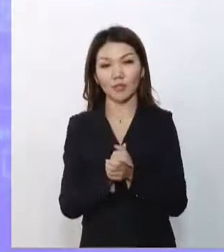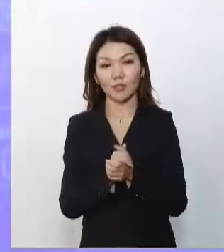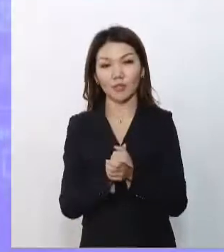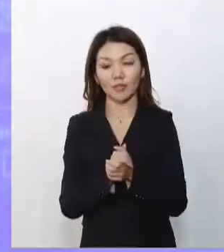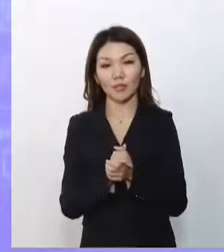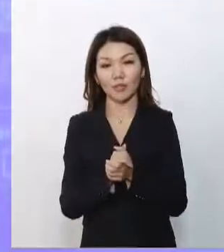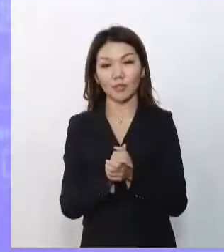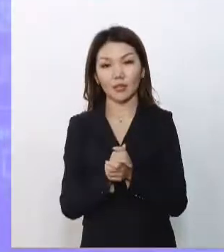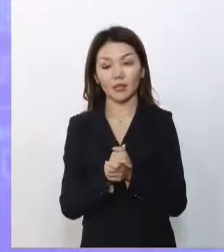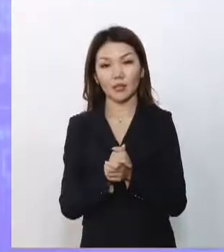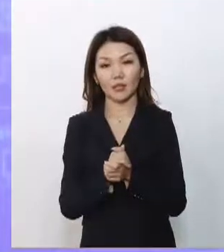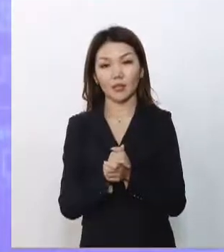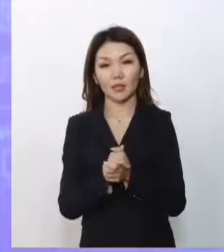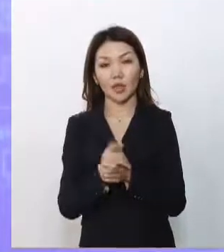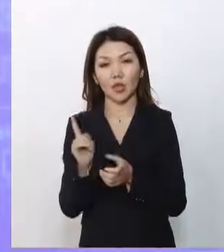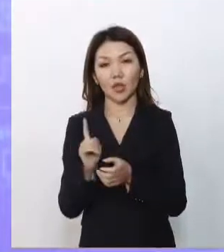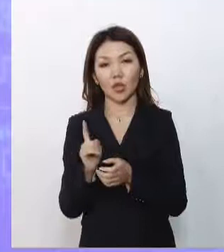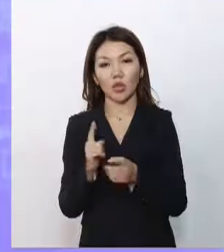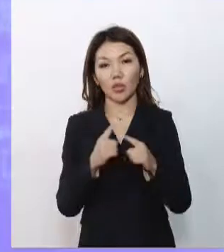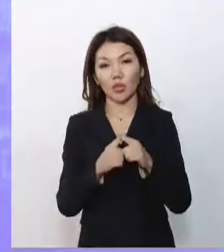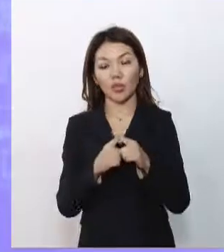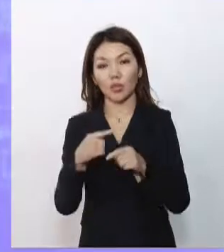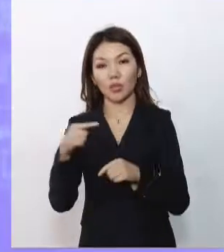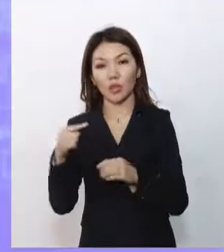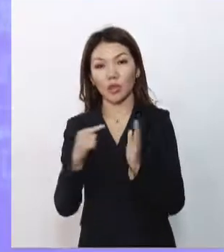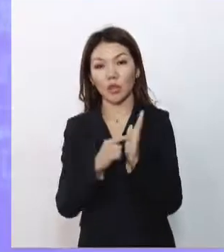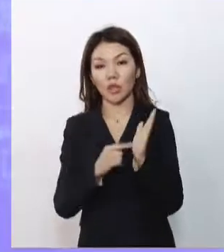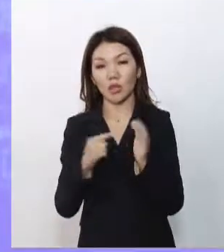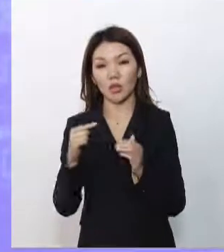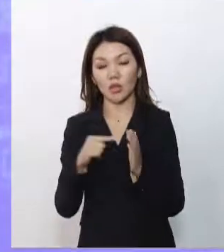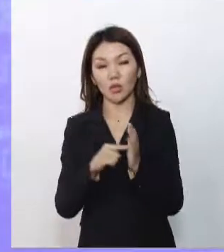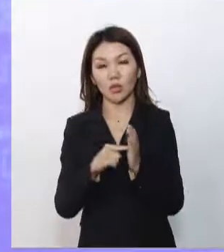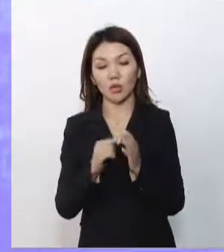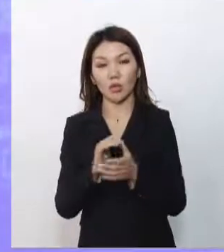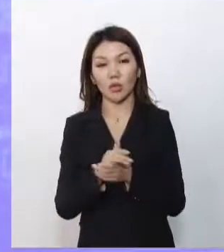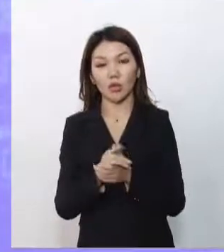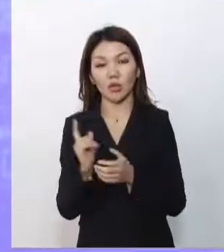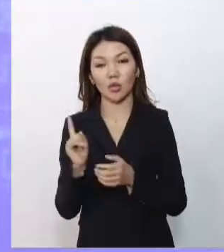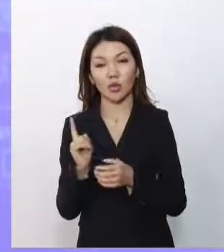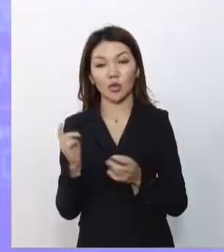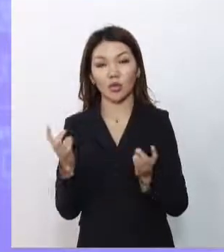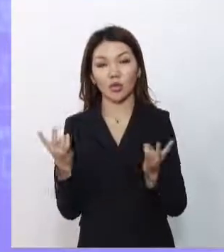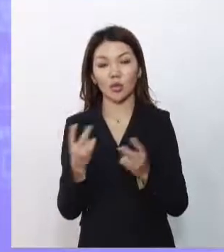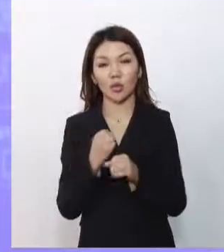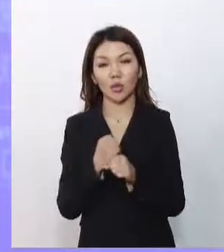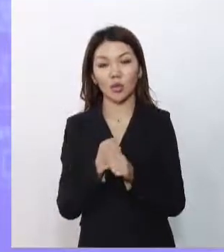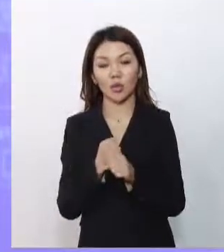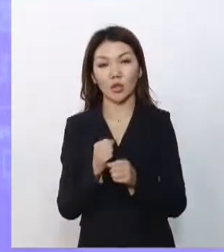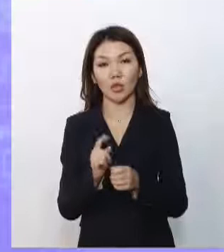Каким действием узнаете, сколько страниц перевела переводчица во второй